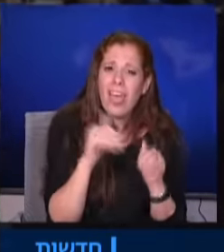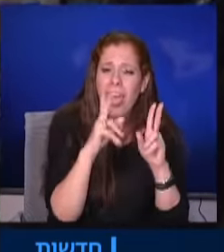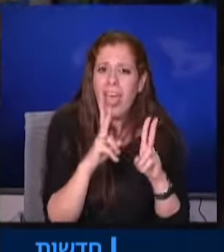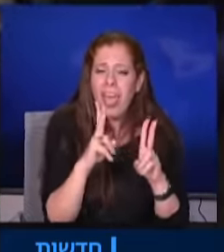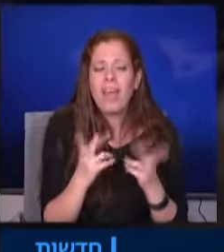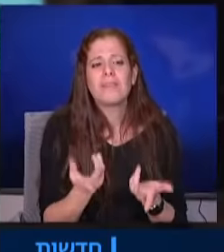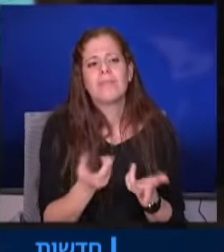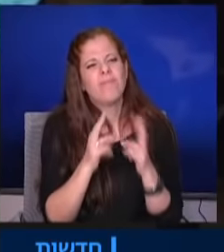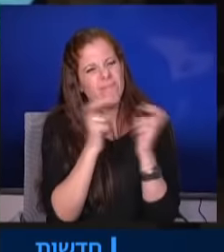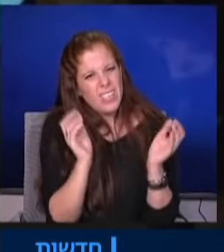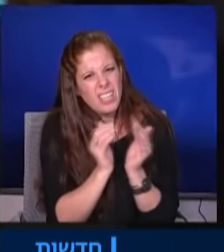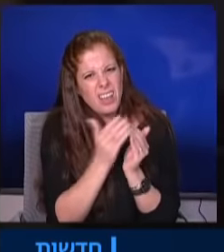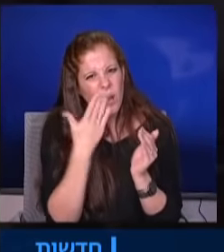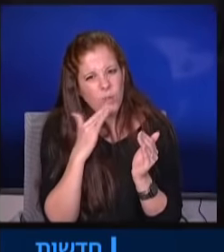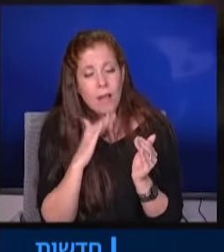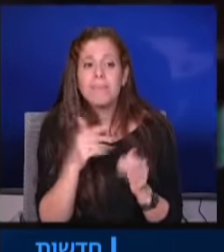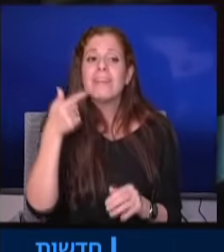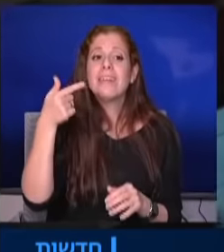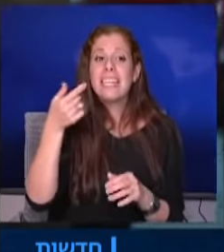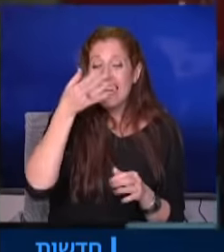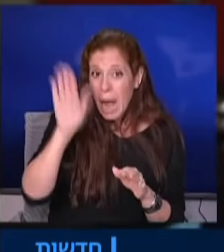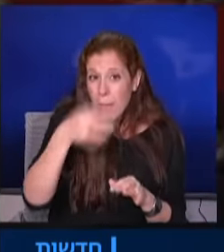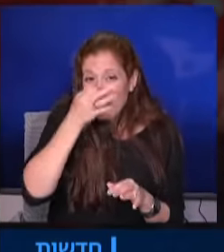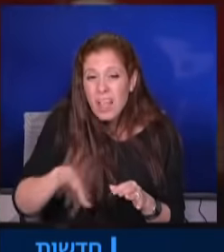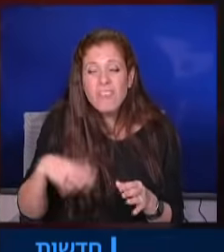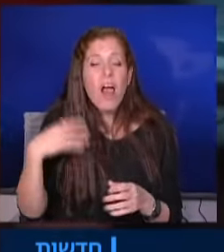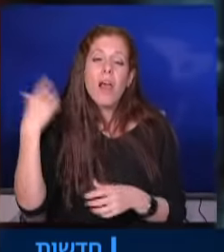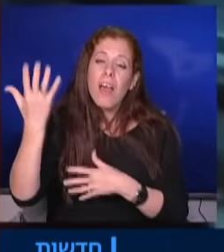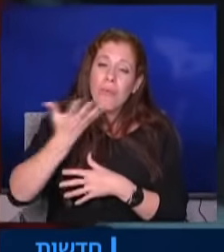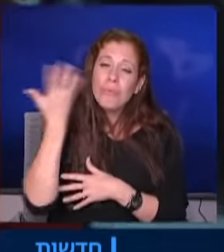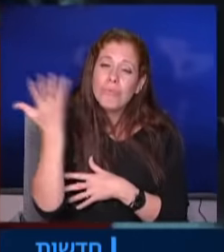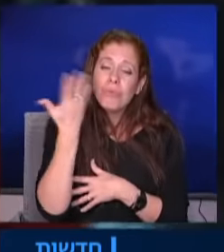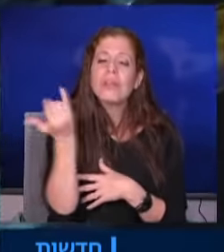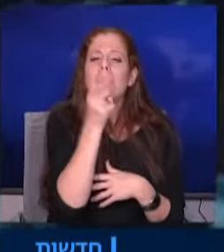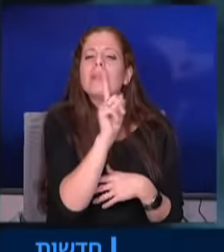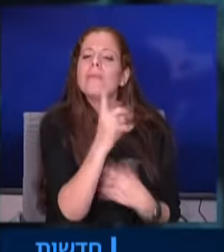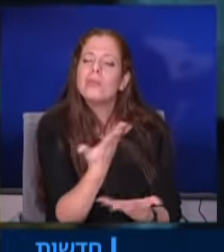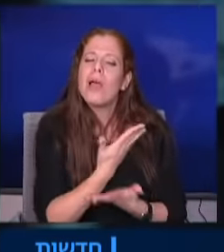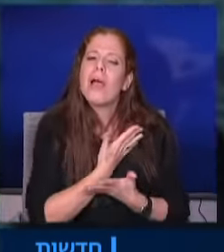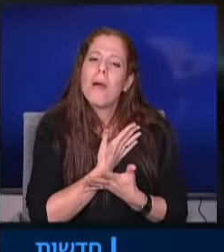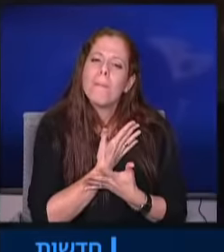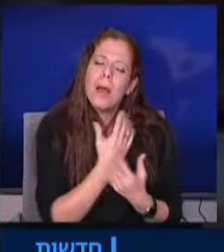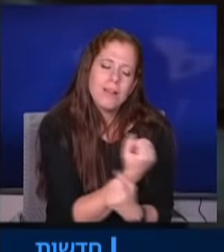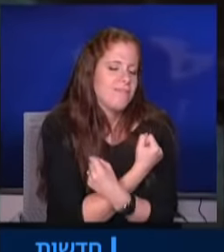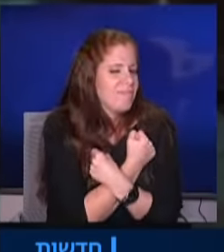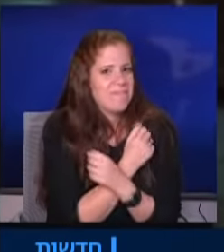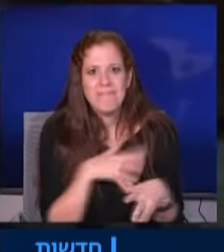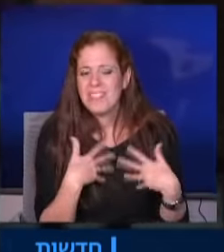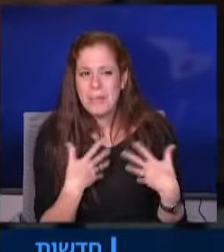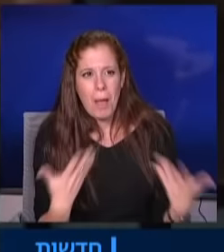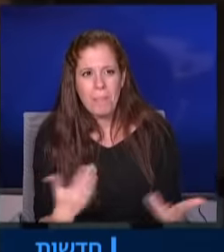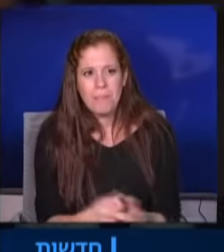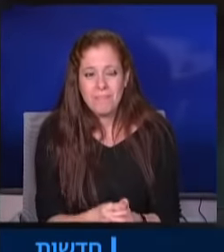קטנה ירושלים. גיא, אם עזבת אותה להרבה שנים, תמיד יהיה מי שיקבל אותך בזרועות פתוחות. היי, איך